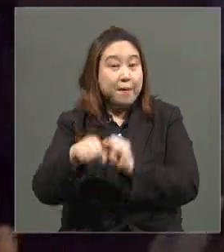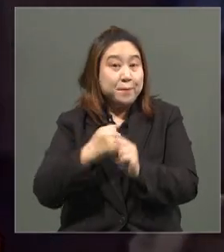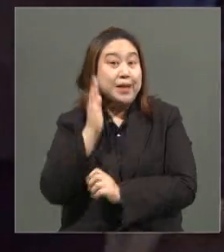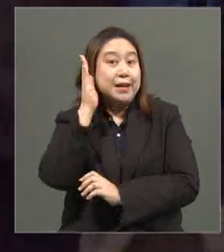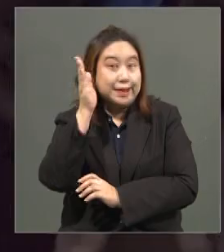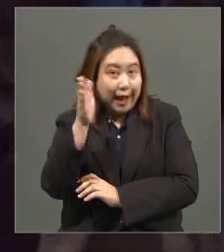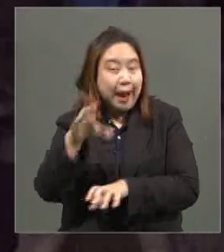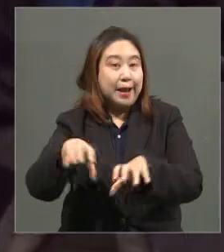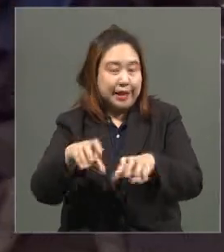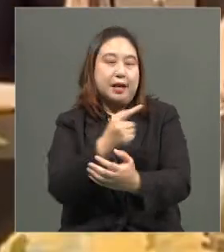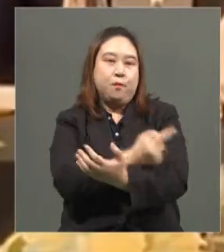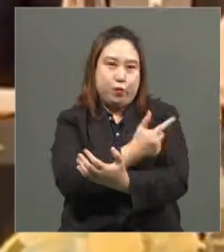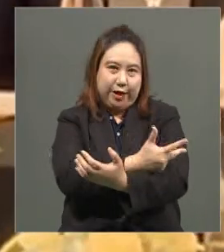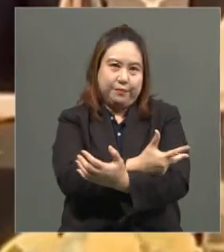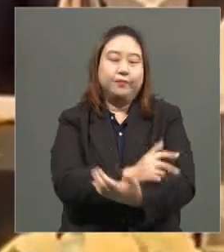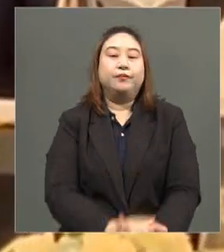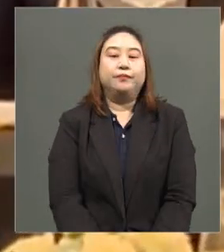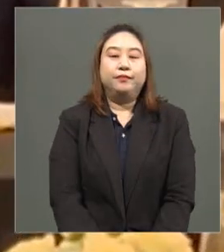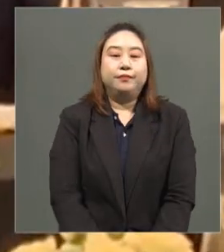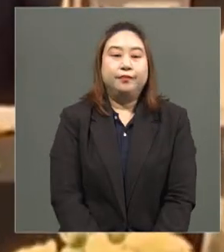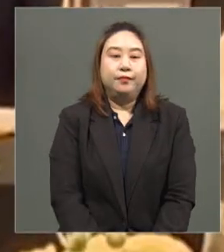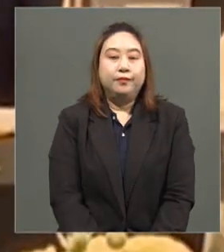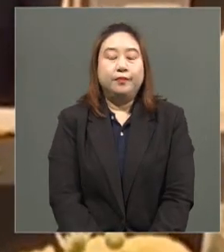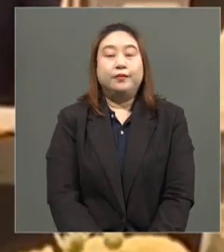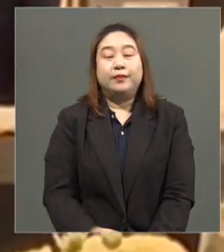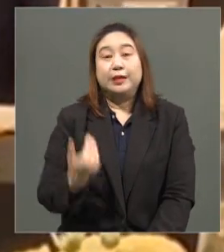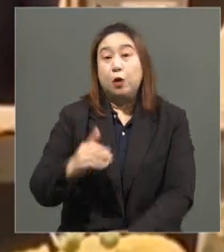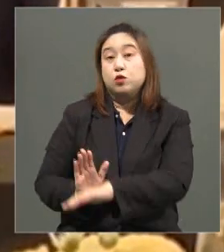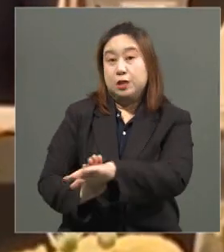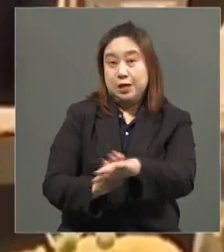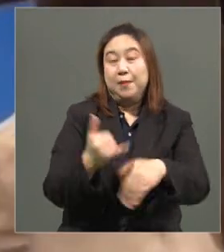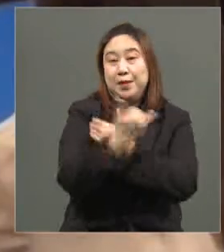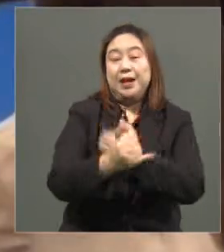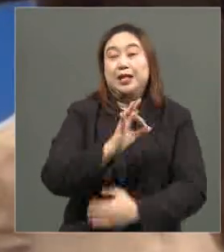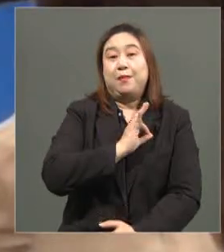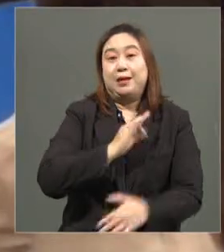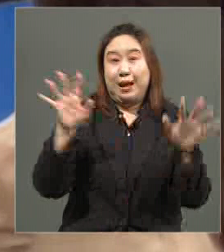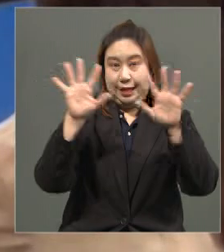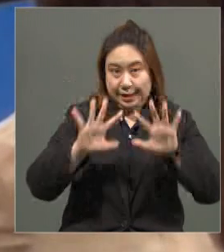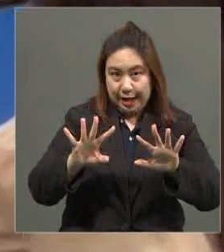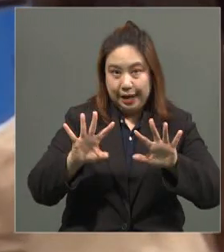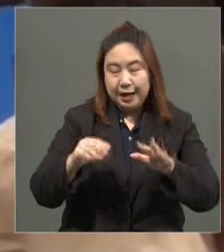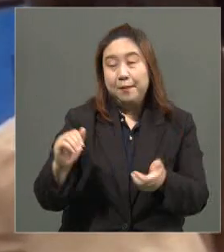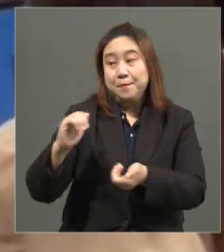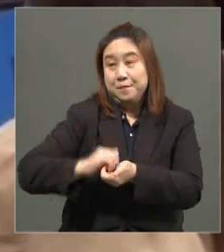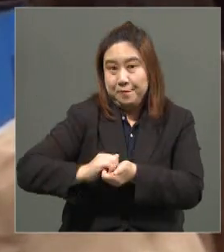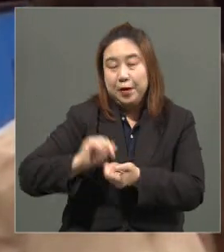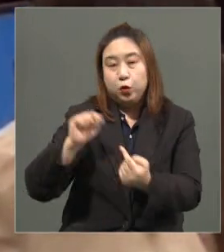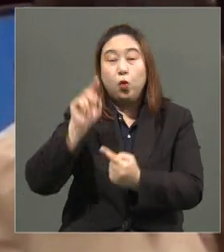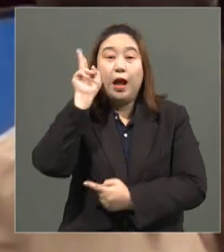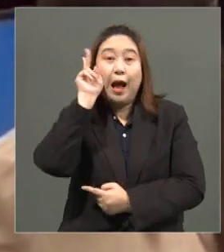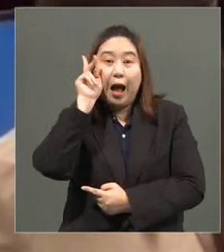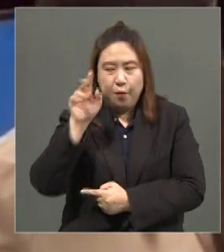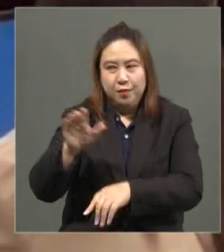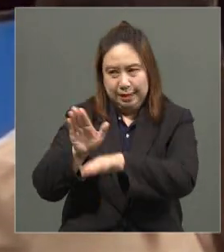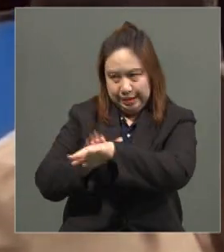จัดขึ้นที่จังหวัดภูเก็ตครับพร้อมทั้งได้มีการเชิญชูชวนประเทศสมาชิกอาเซียนและพันธมิตรด้านสื่อในภูมิภาคเข้า